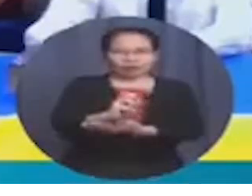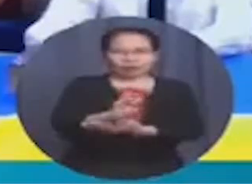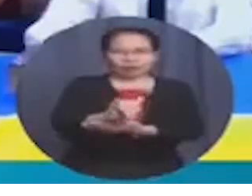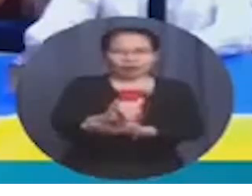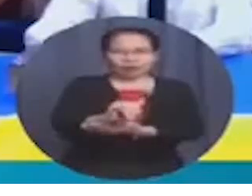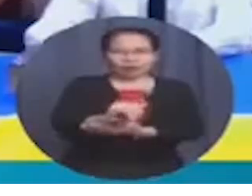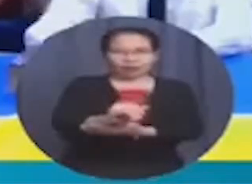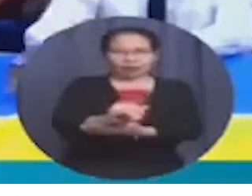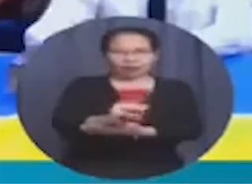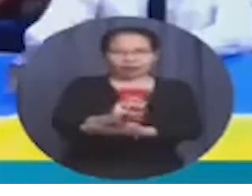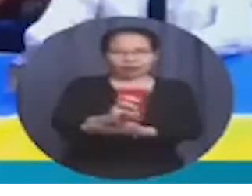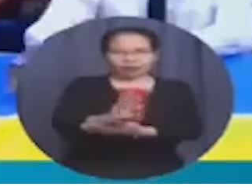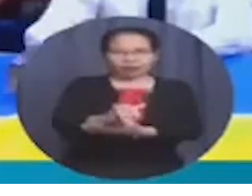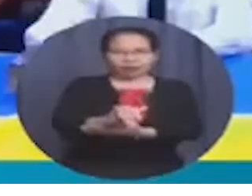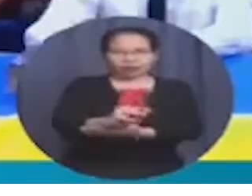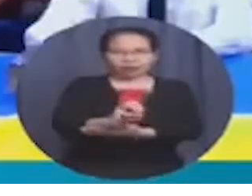Ito po ang aking itinatanong.